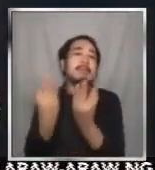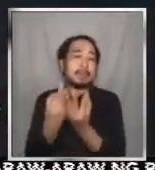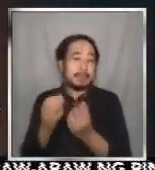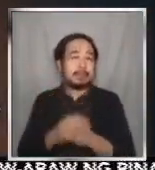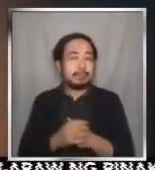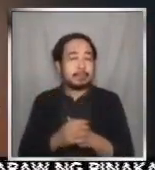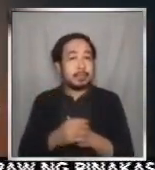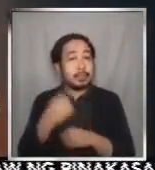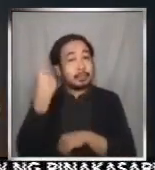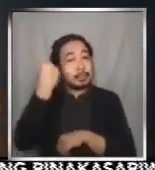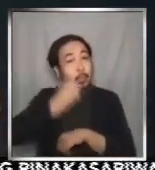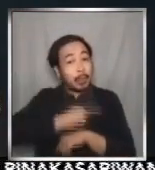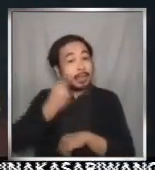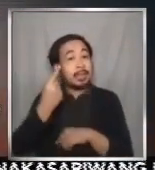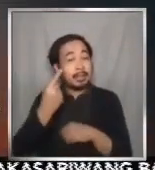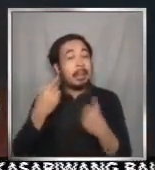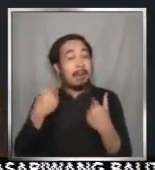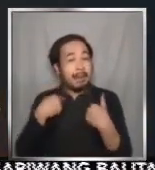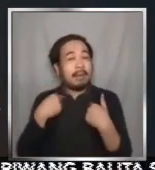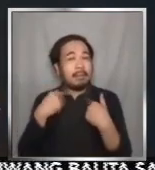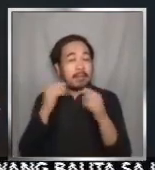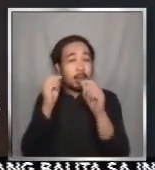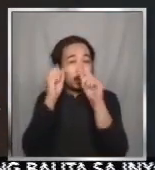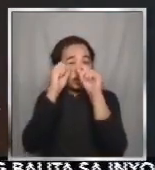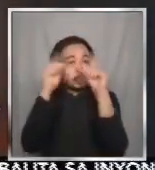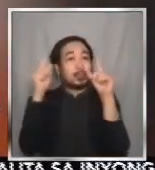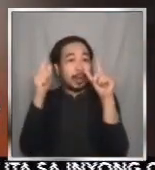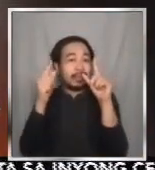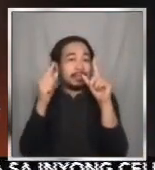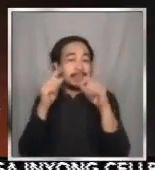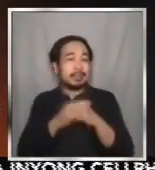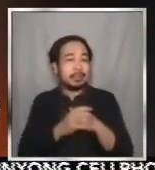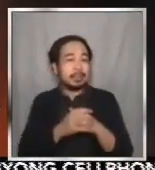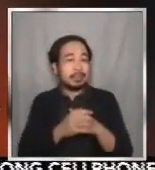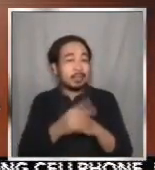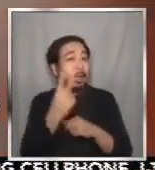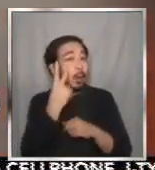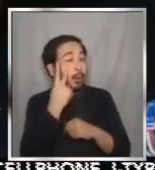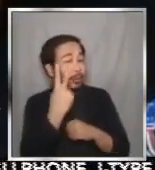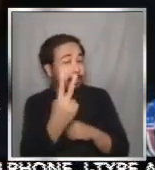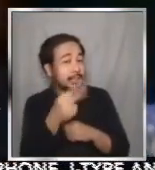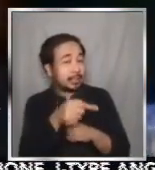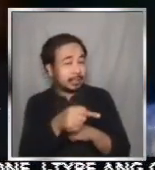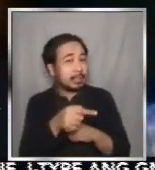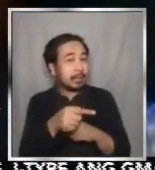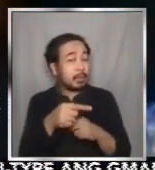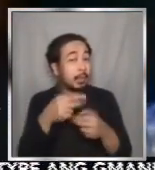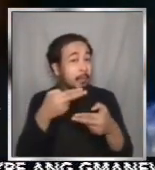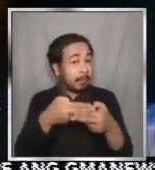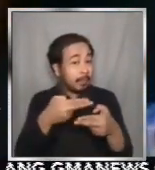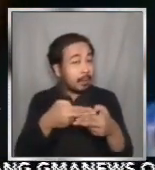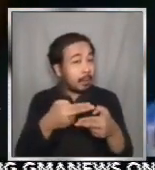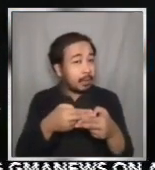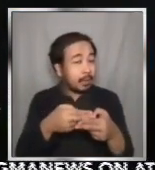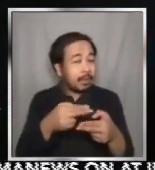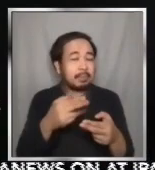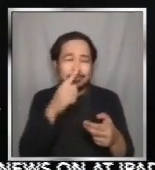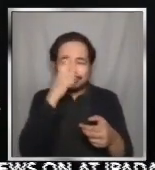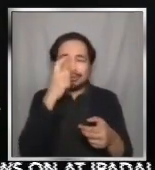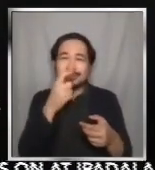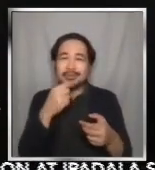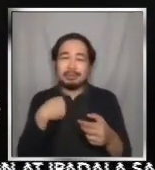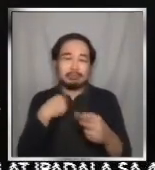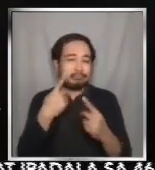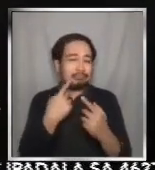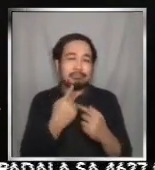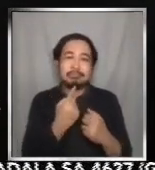isang sorpresa ang kanyang ginawa. Nakita ko pa nga lang sila, naluluha na ako kasi sobrang miss na pa sila. Nakita ko po